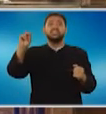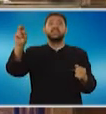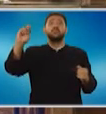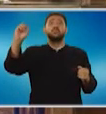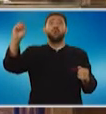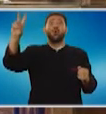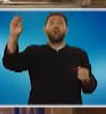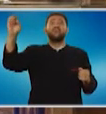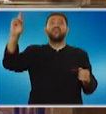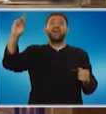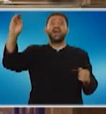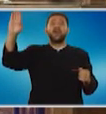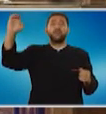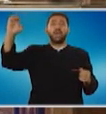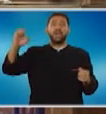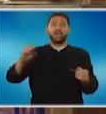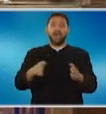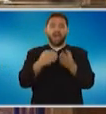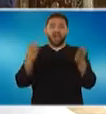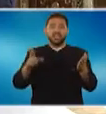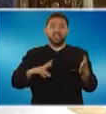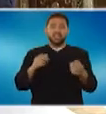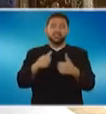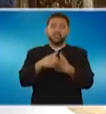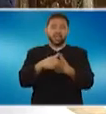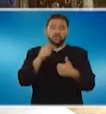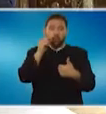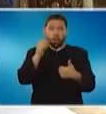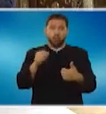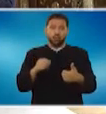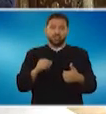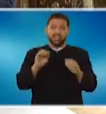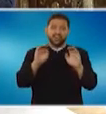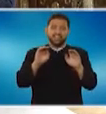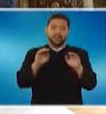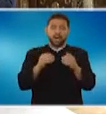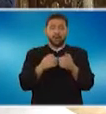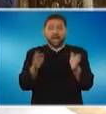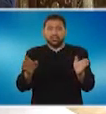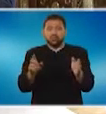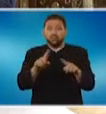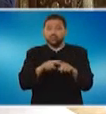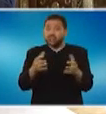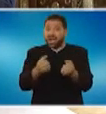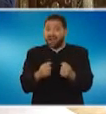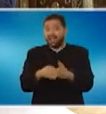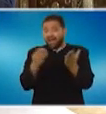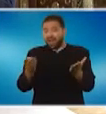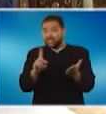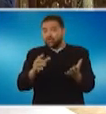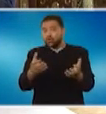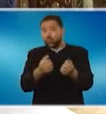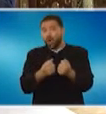omului și așa mai departe? Spuneam la început, adică vă întrebam, ce are cartea și nu are omul?